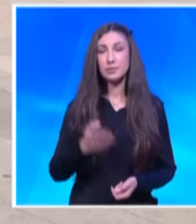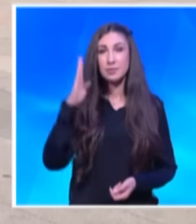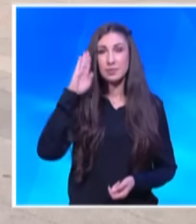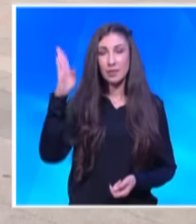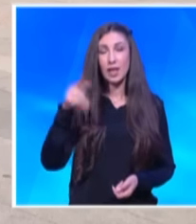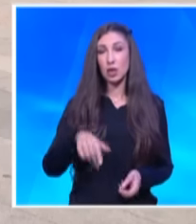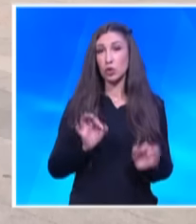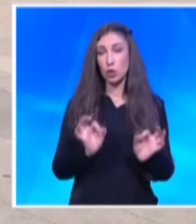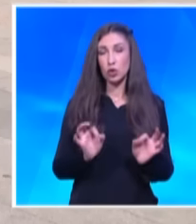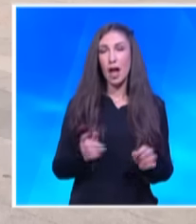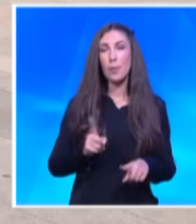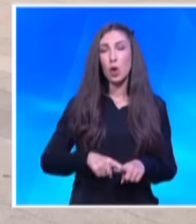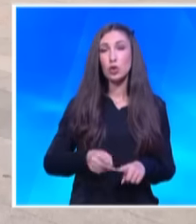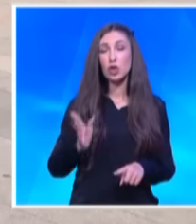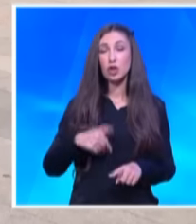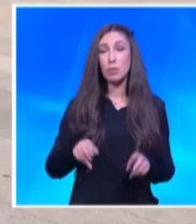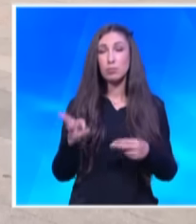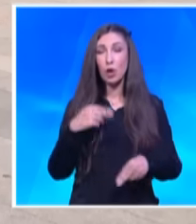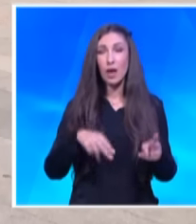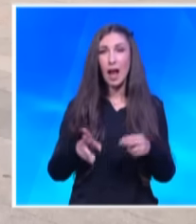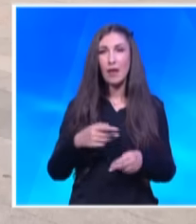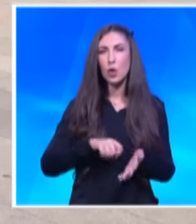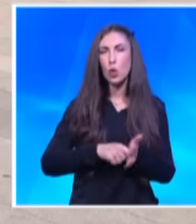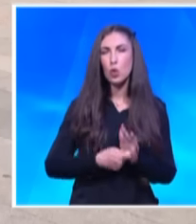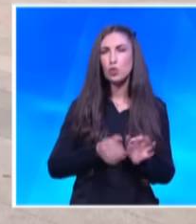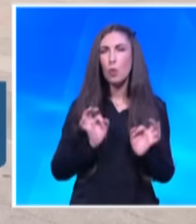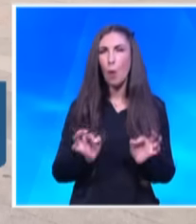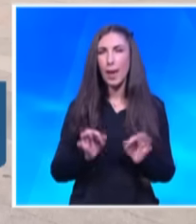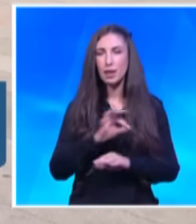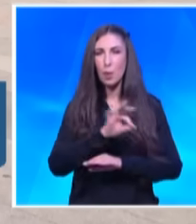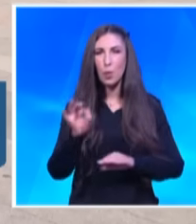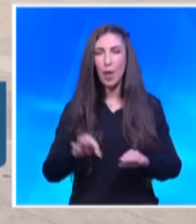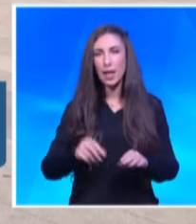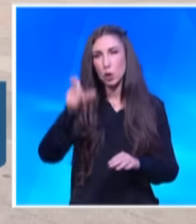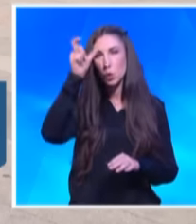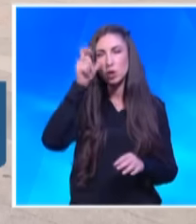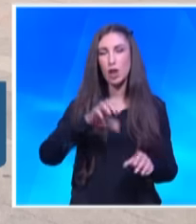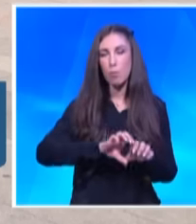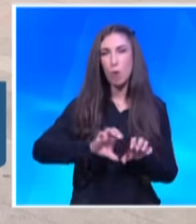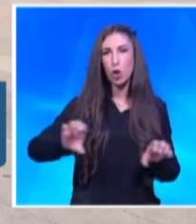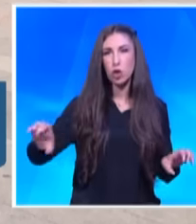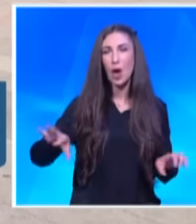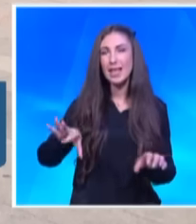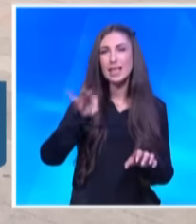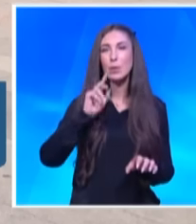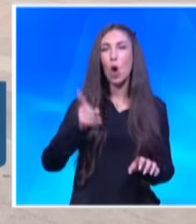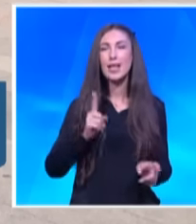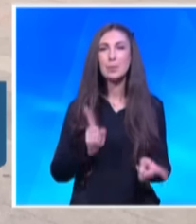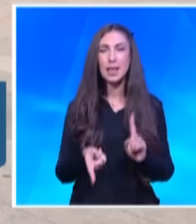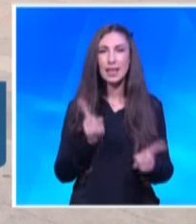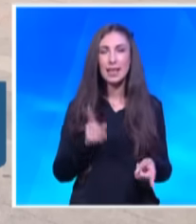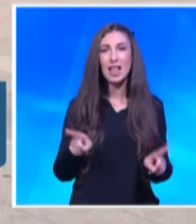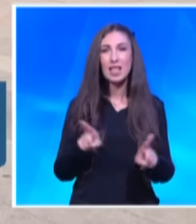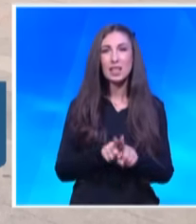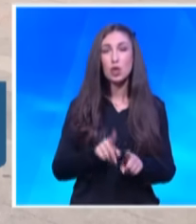Здравейте! Точно така, от прокуратурата ще проверяват ключови моменти по проекта Турски поток, а именно избора на изпълнител, както и